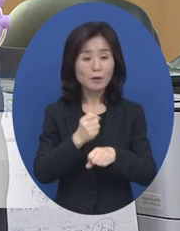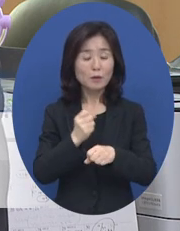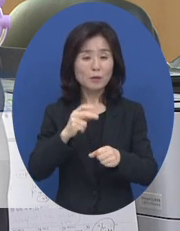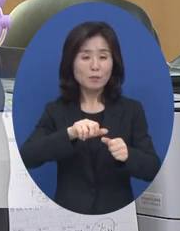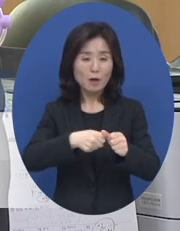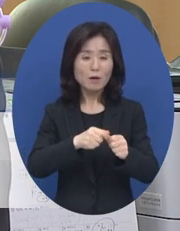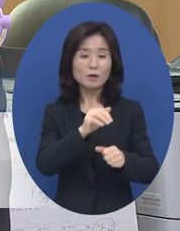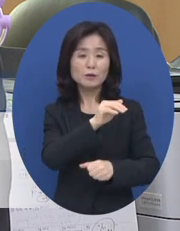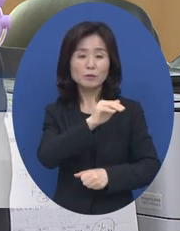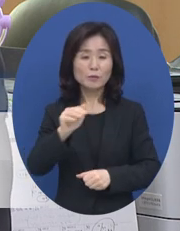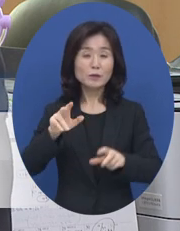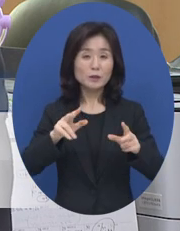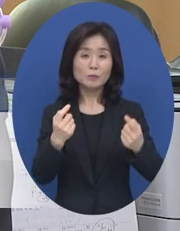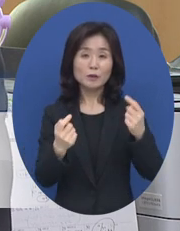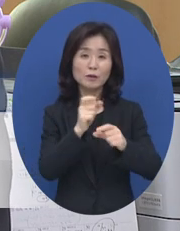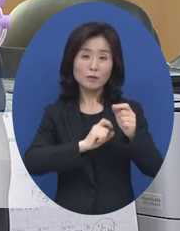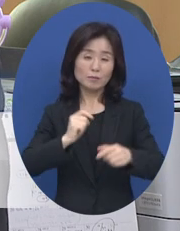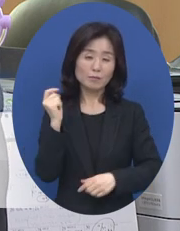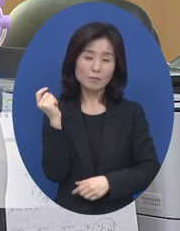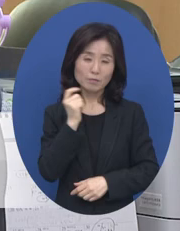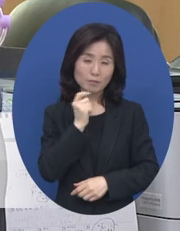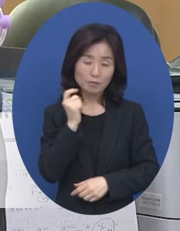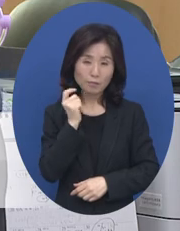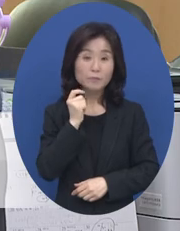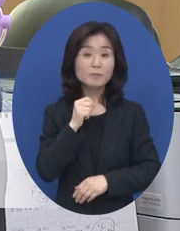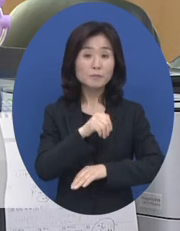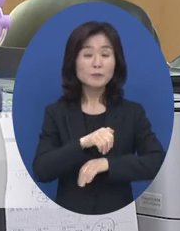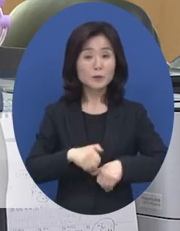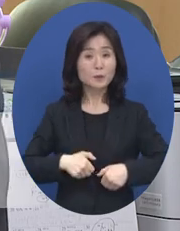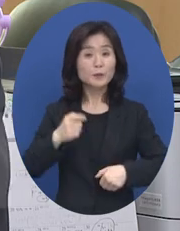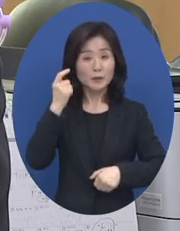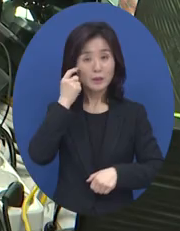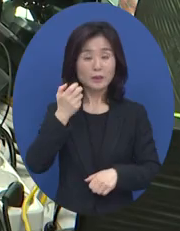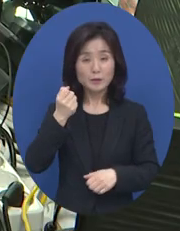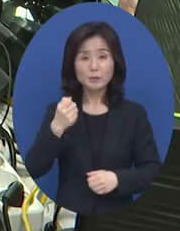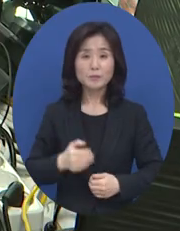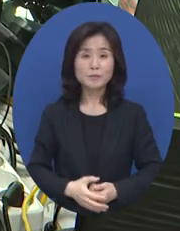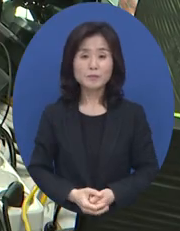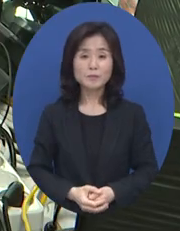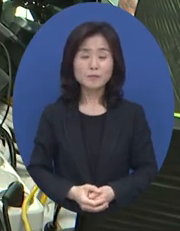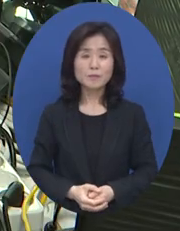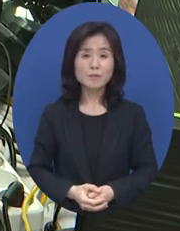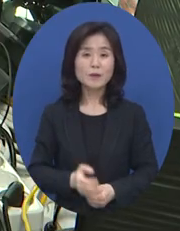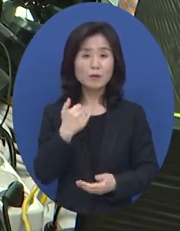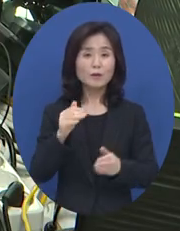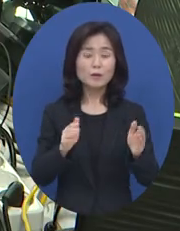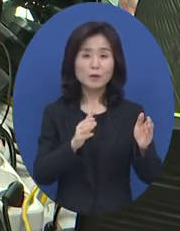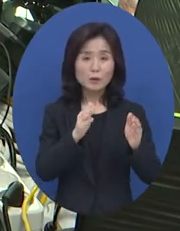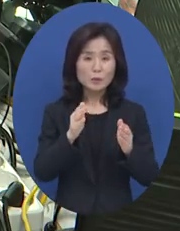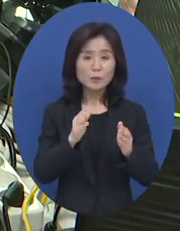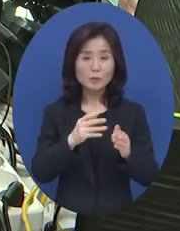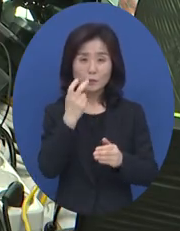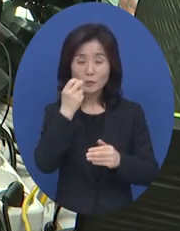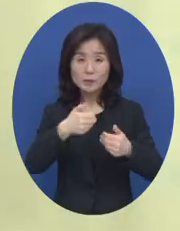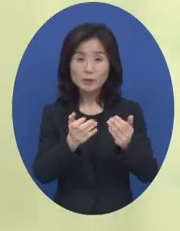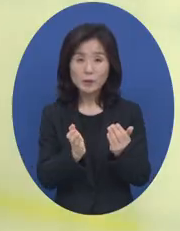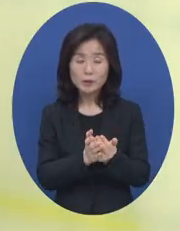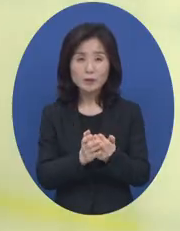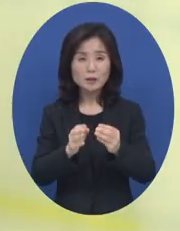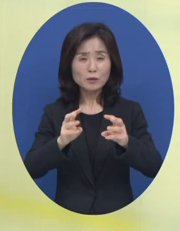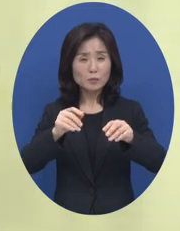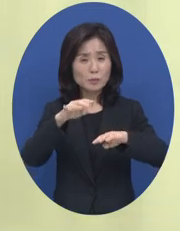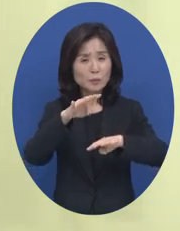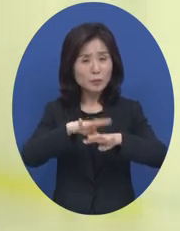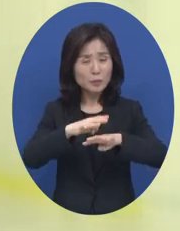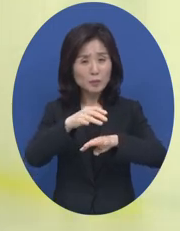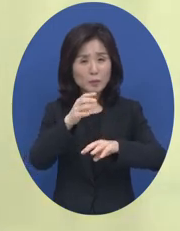증도 지금보다 더 강화할 필요가 있다고 생각합니다 경우도 반부패 조사단은 농지법 위반 행위가 확인된